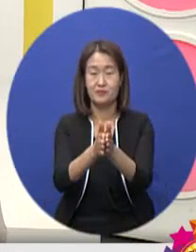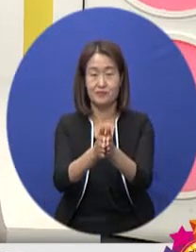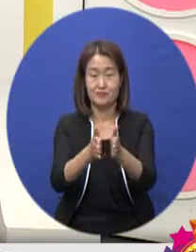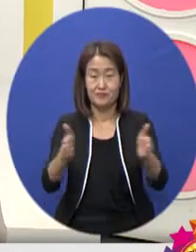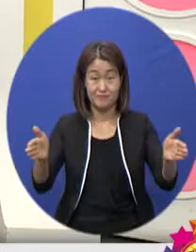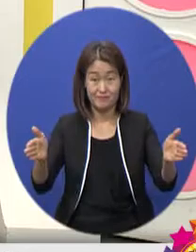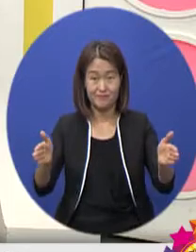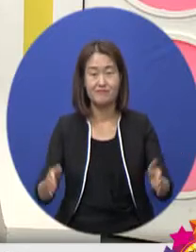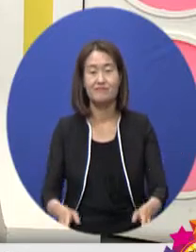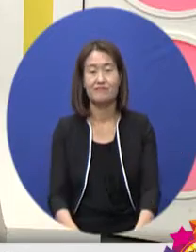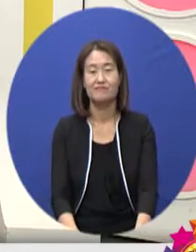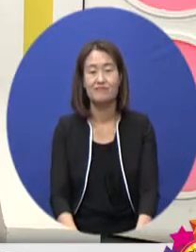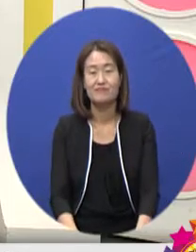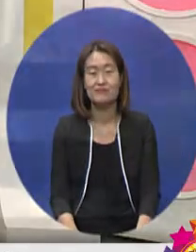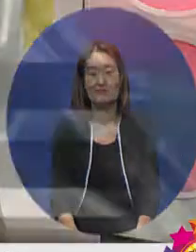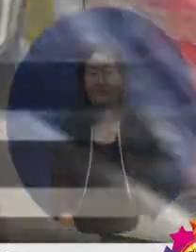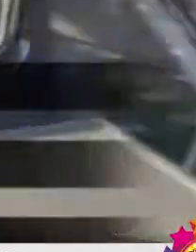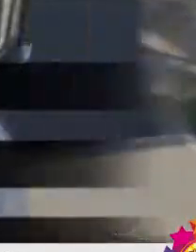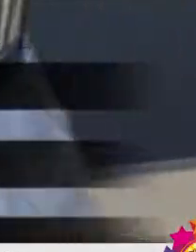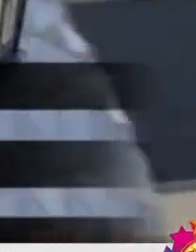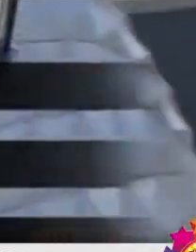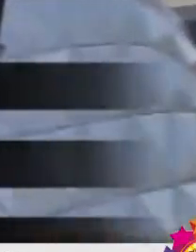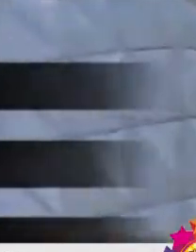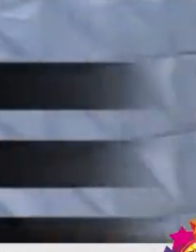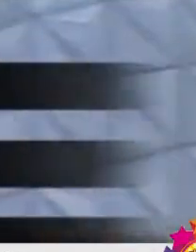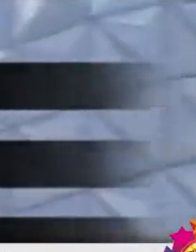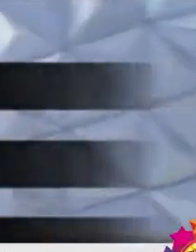불러주십니다. 꽃물.